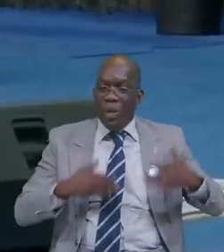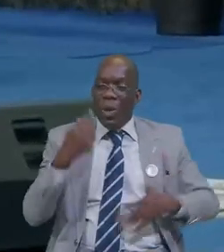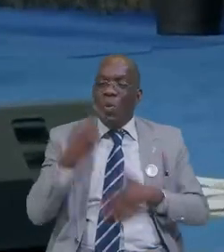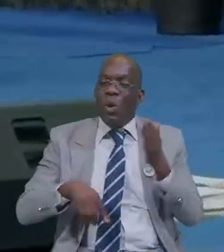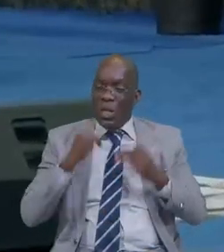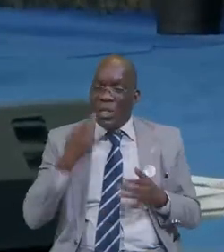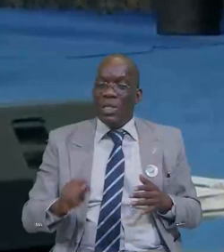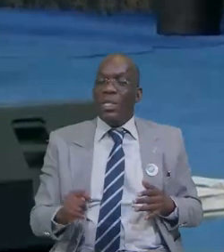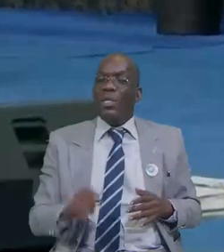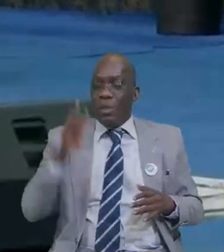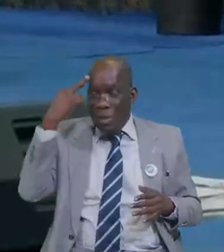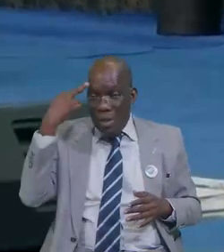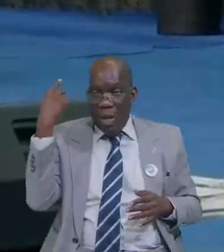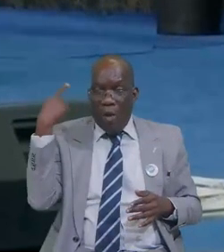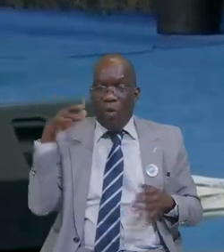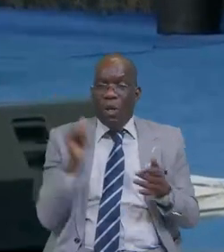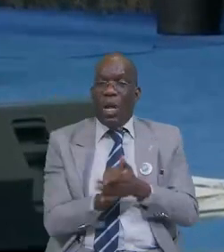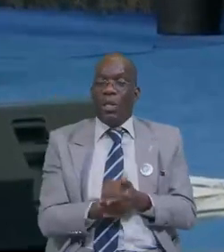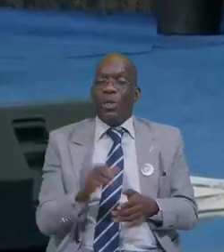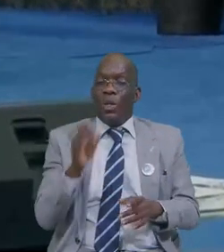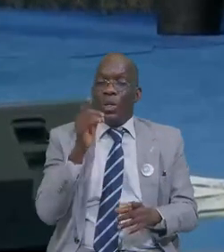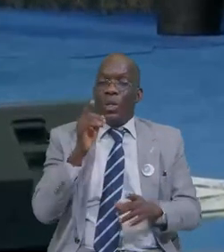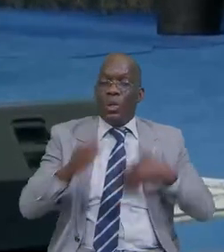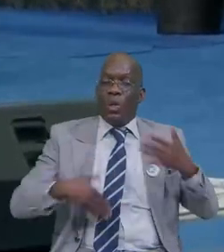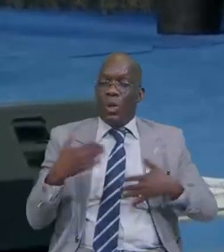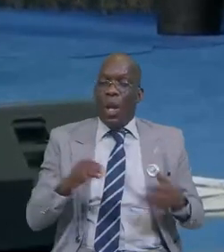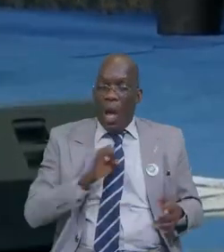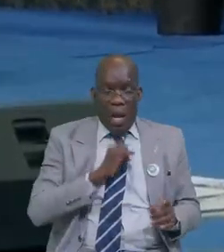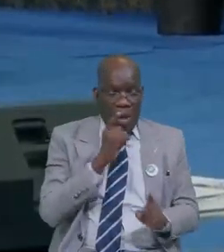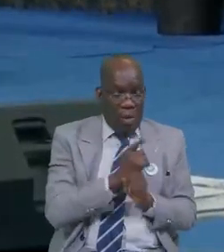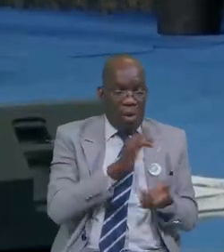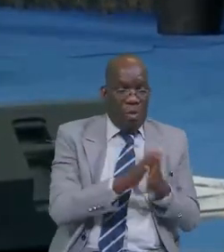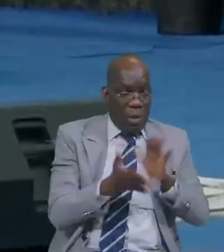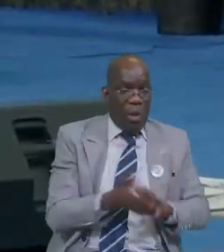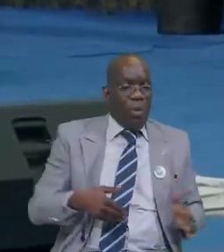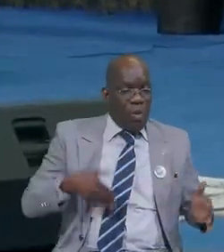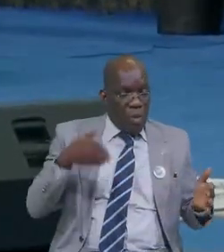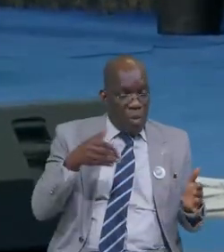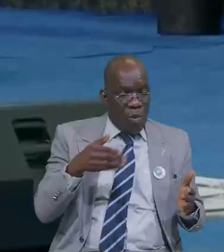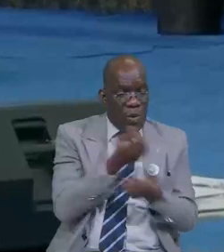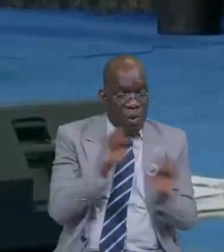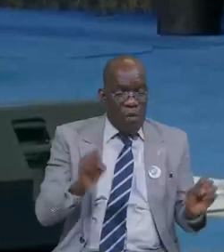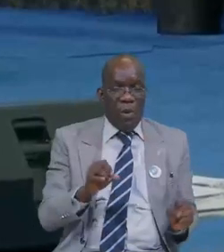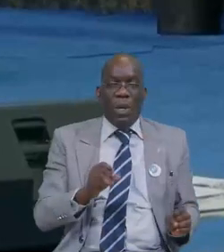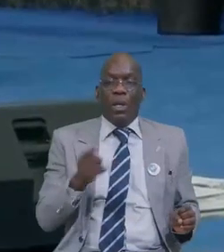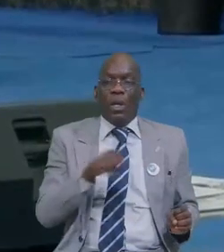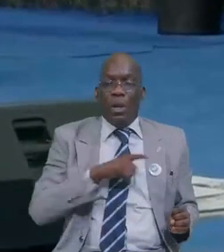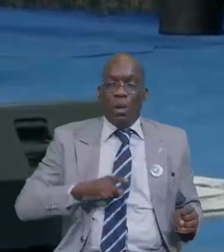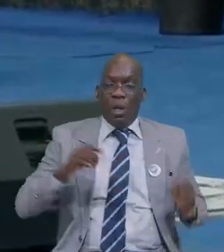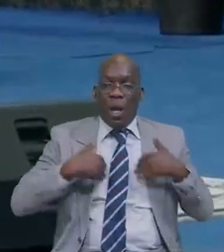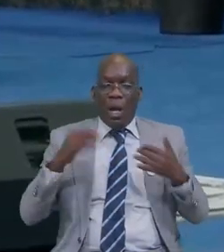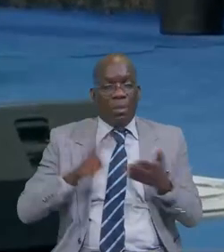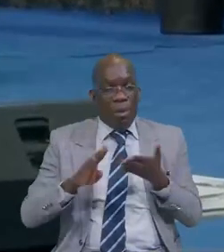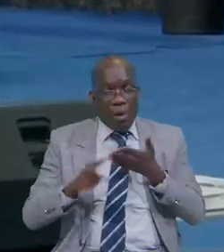Quelle est la source de ta joie? Je viens de recevoir Christ dans mon cœur. Et le Seigneur m'a